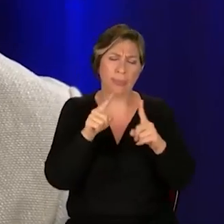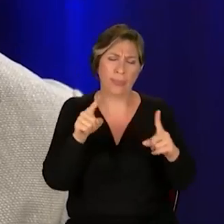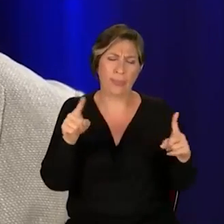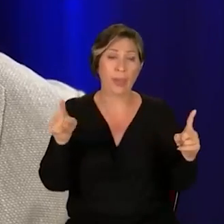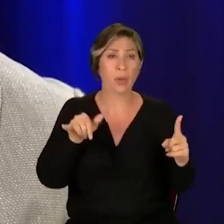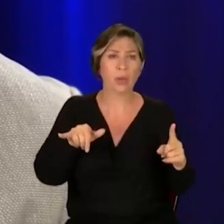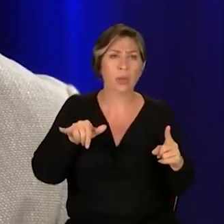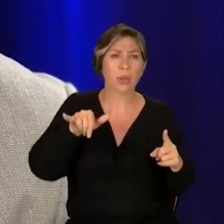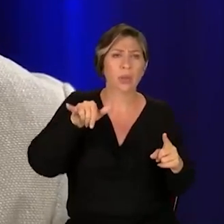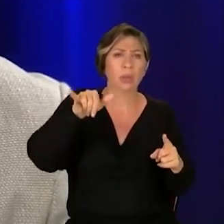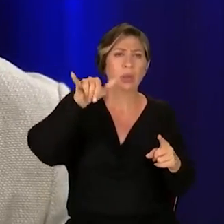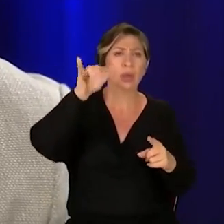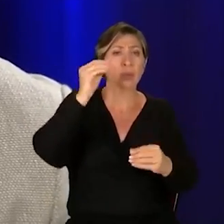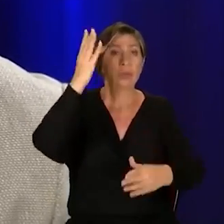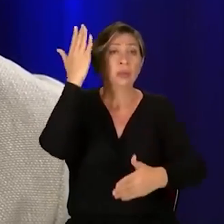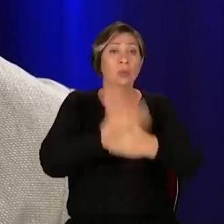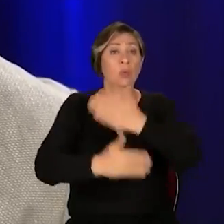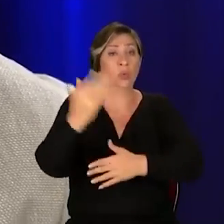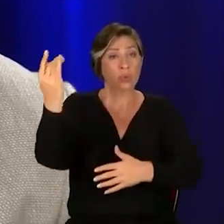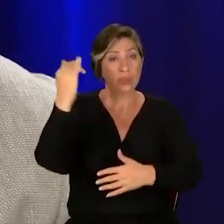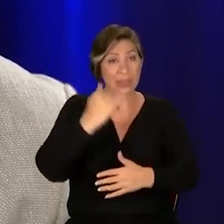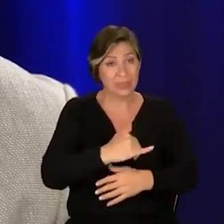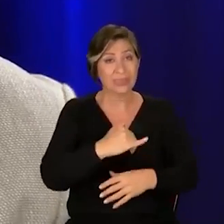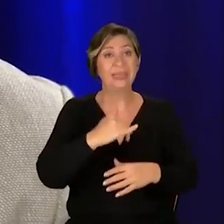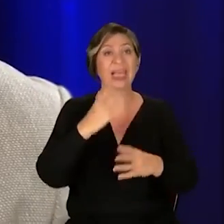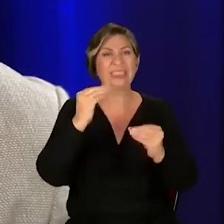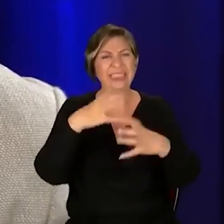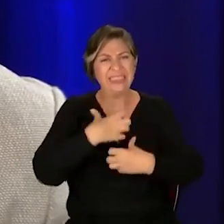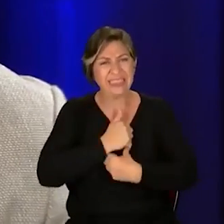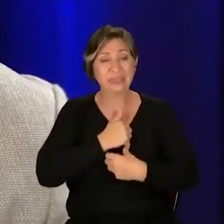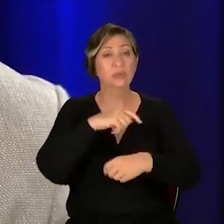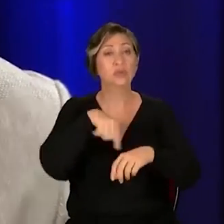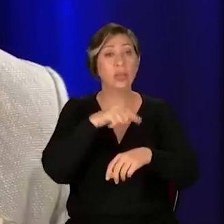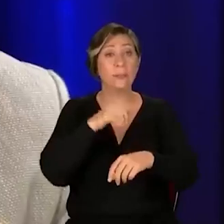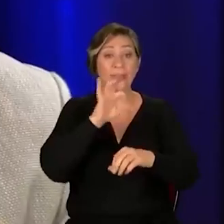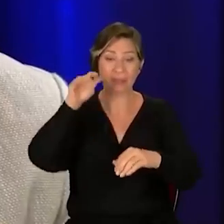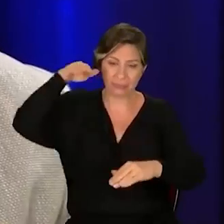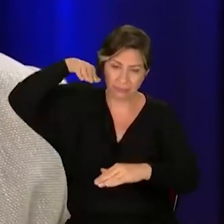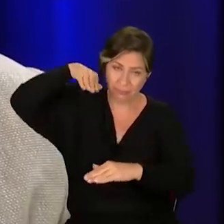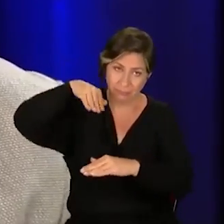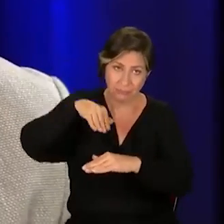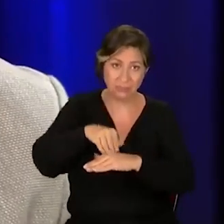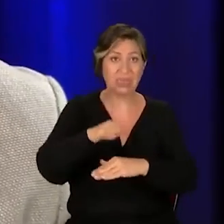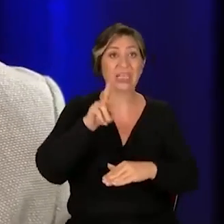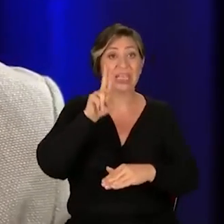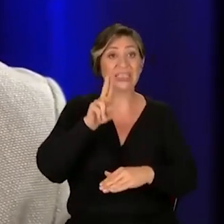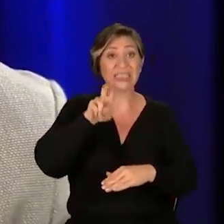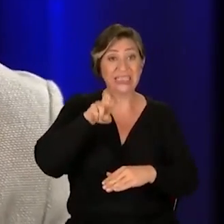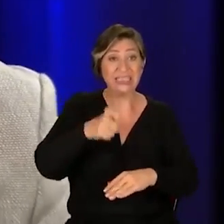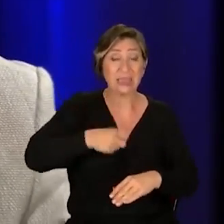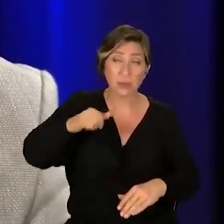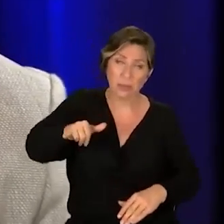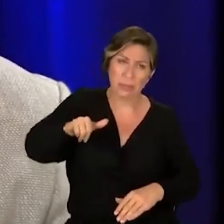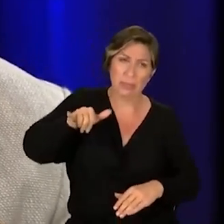zaman en yorgun olarak gelir, en fazla sıkıntıya girdikleri dönem tam inerkendir. Çünkü 7 evet, saat, 8 evet, saat uçmuş. Evet,